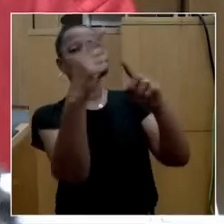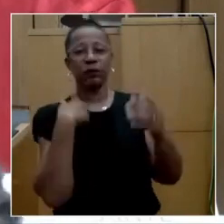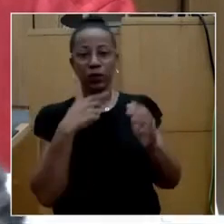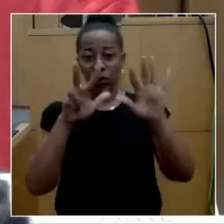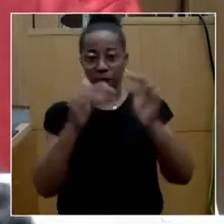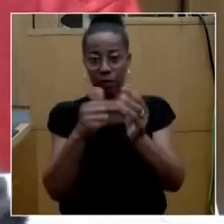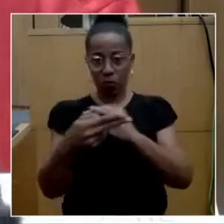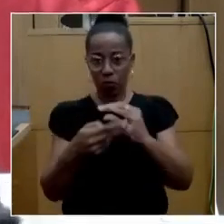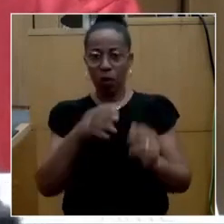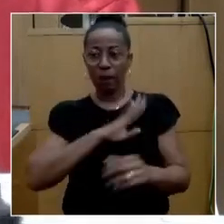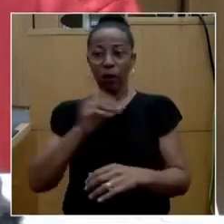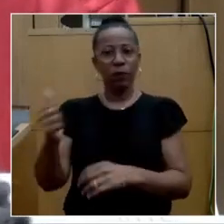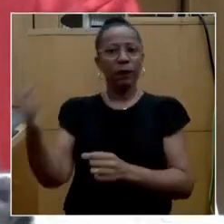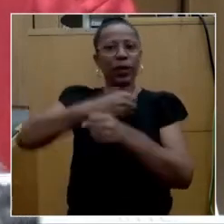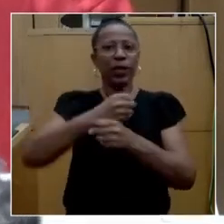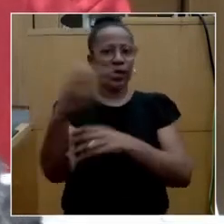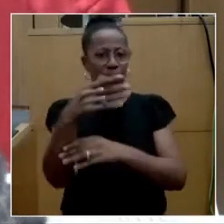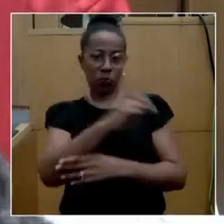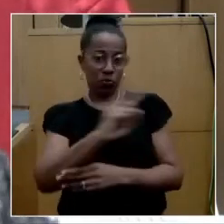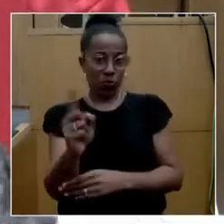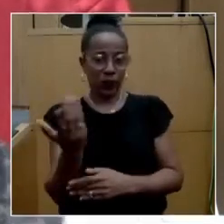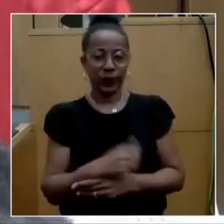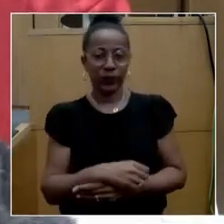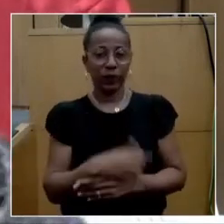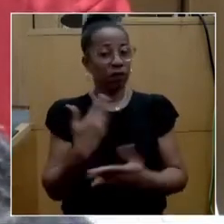que ce n'est pas lui qui l'a créé. Voilà ce que nous disons.